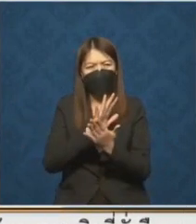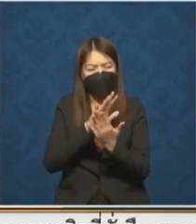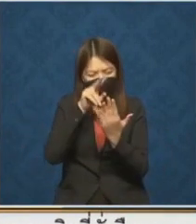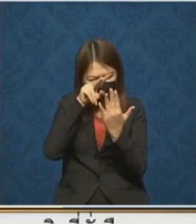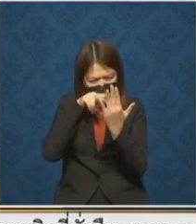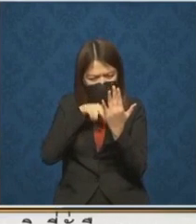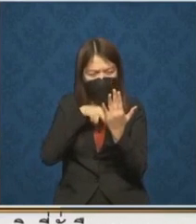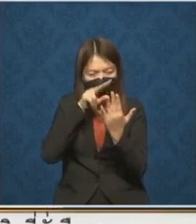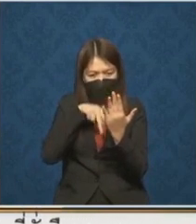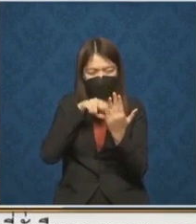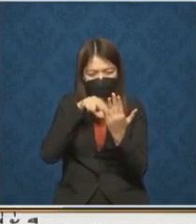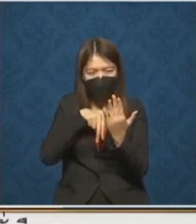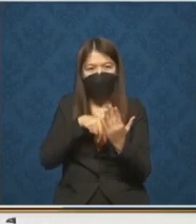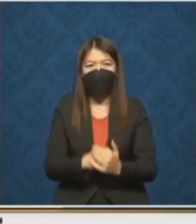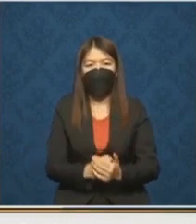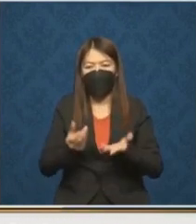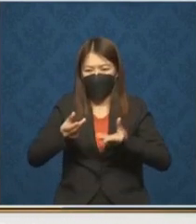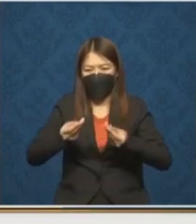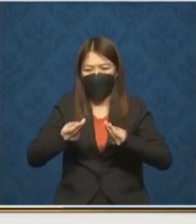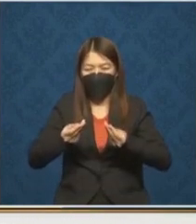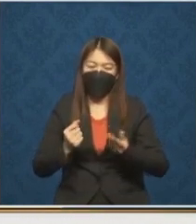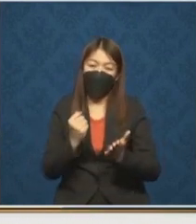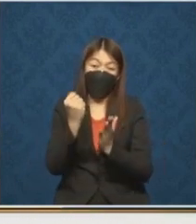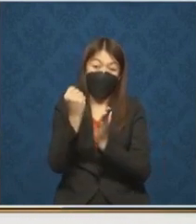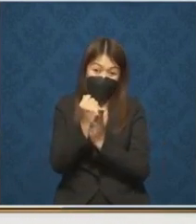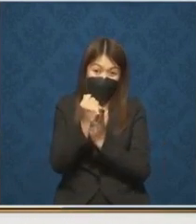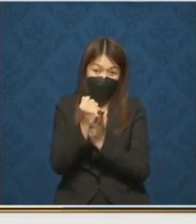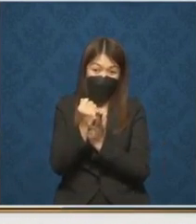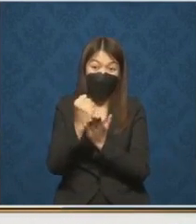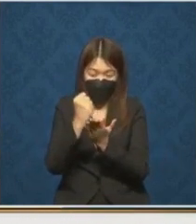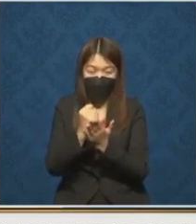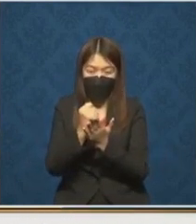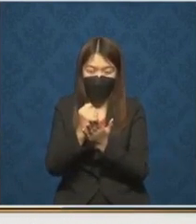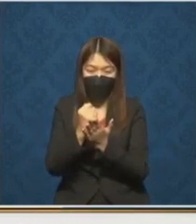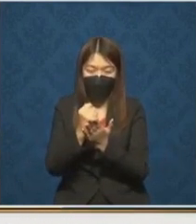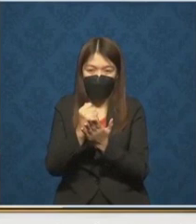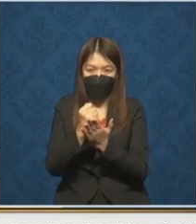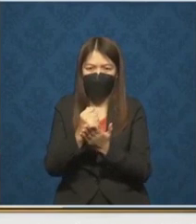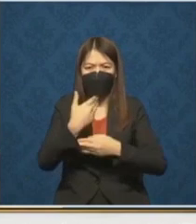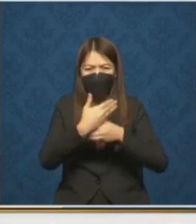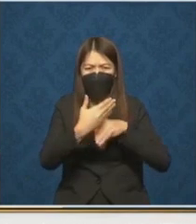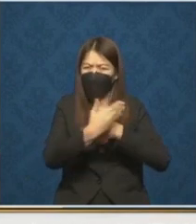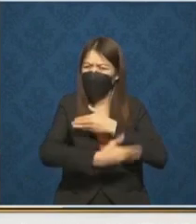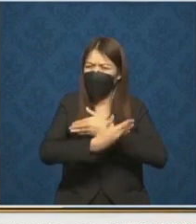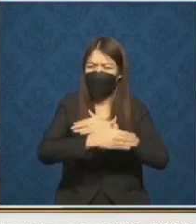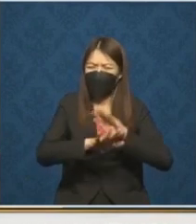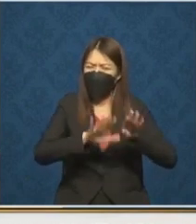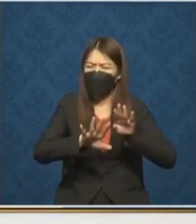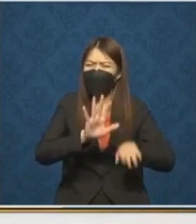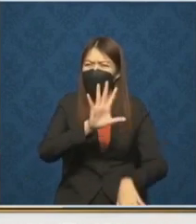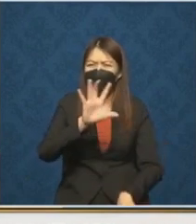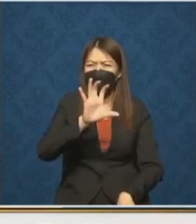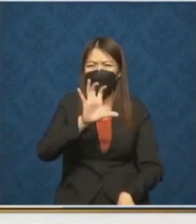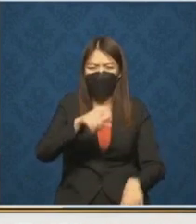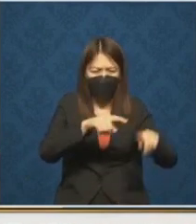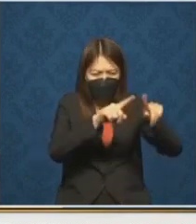ปรากฎว่าที่ดินที่เป็ชโนตรลดไฟเขามีอยู่ไม่ถึง 500 แลงแต่กรมท